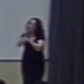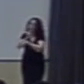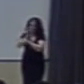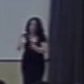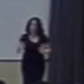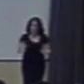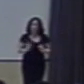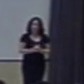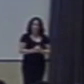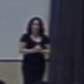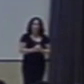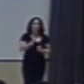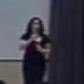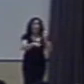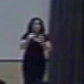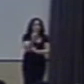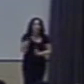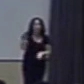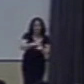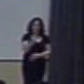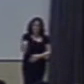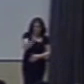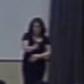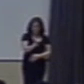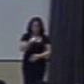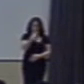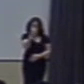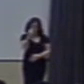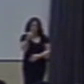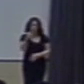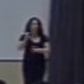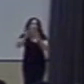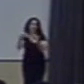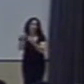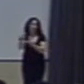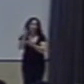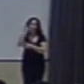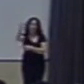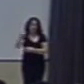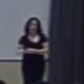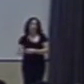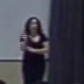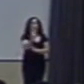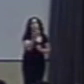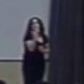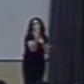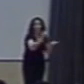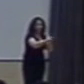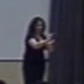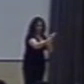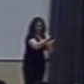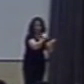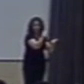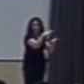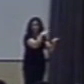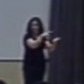a vegades la tornem a consumir a través d'internet. Això és el consum transmèdia, no? Com busquem, com enllaçar o llegim un diari, després